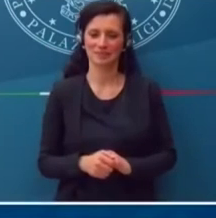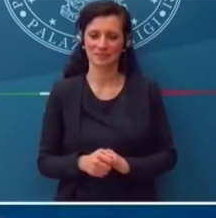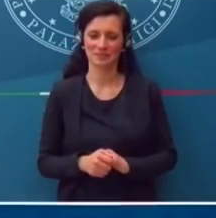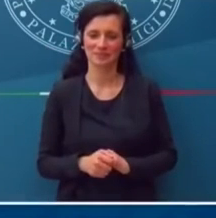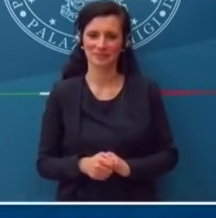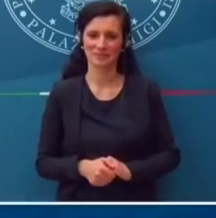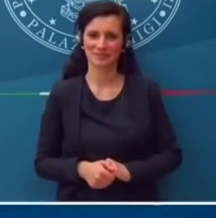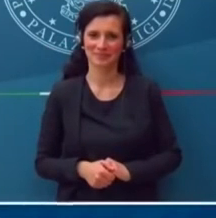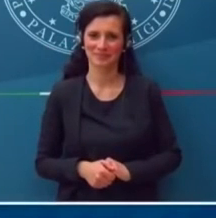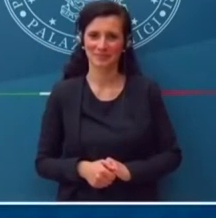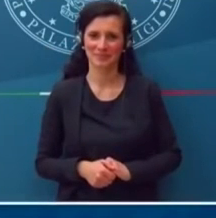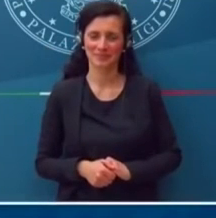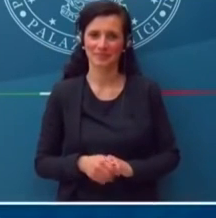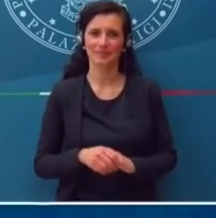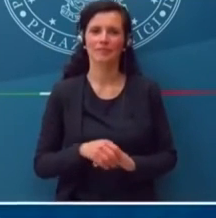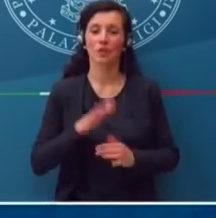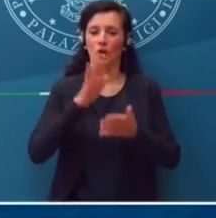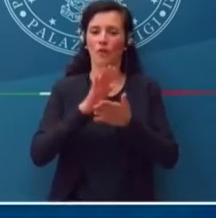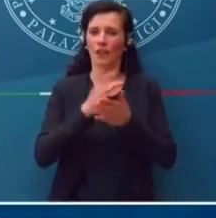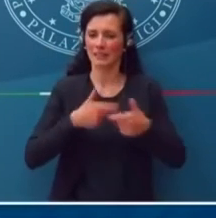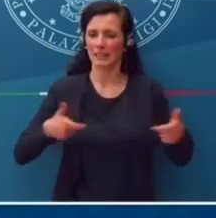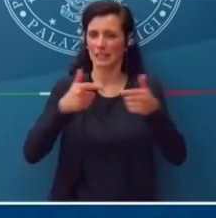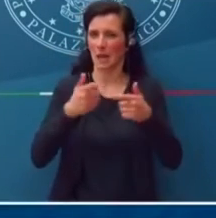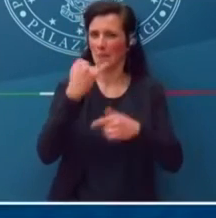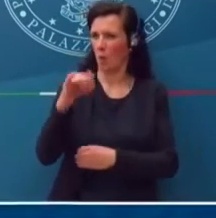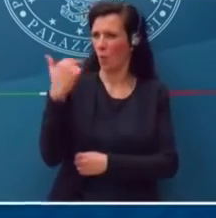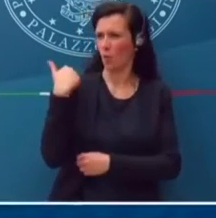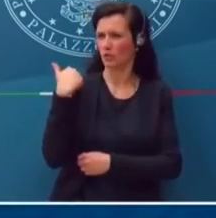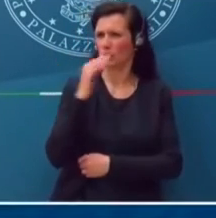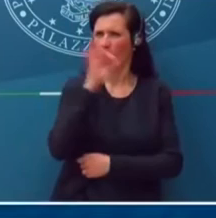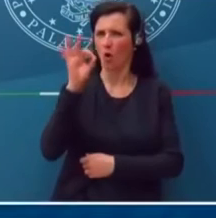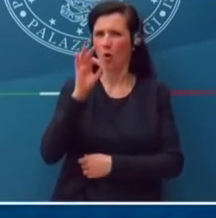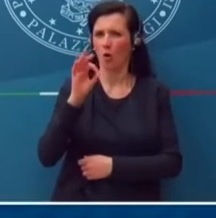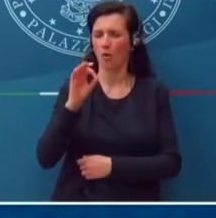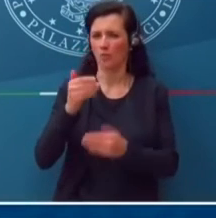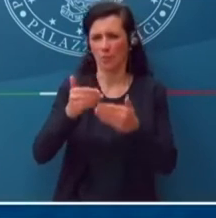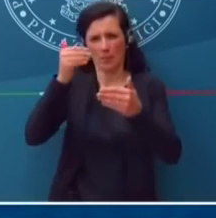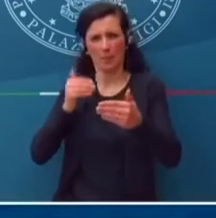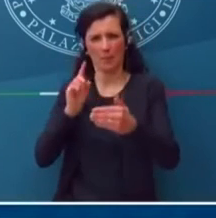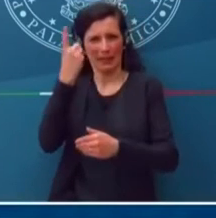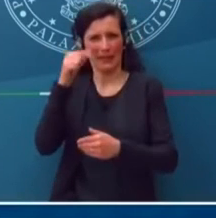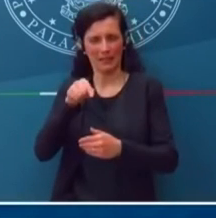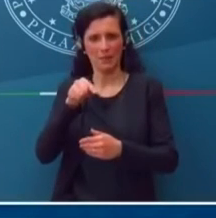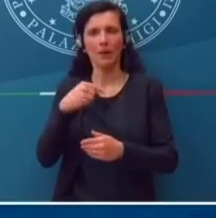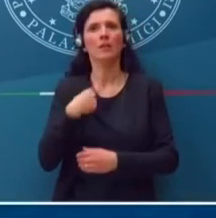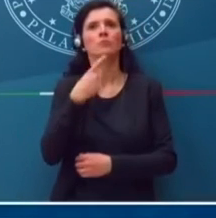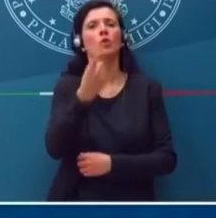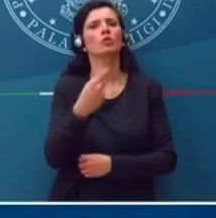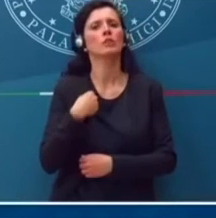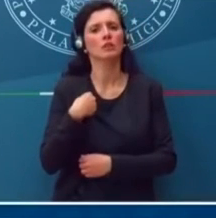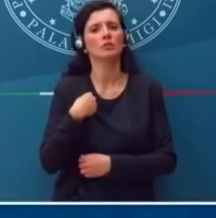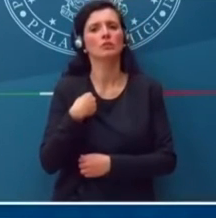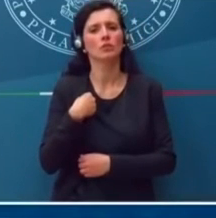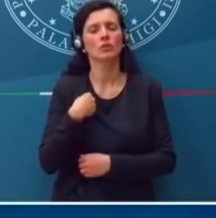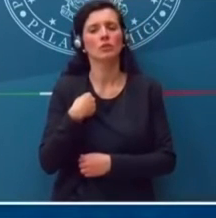L'altra, forse nell'ultima conferenza stampa, forse prima, ho parlato dell'importanza di riacquistare